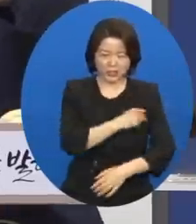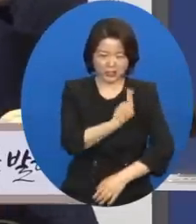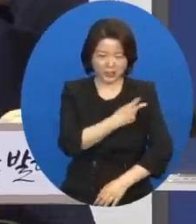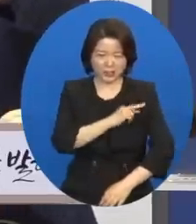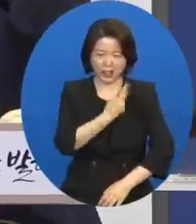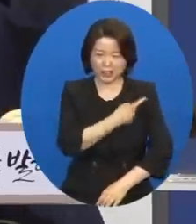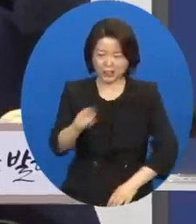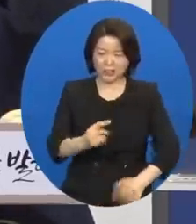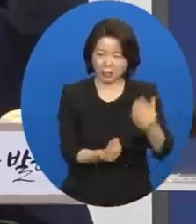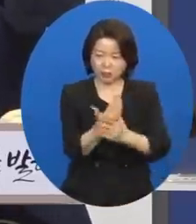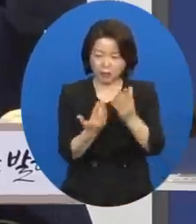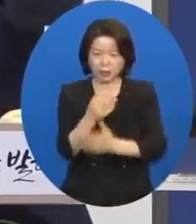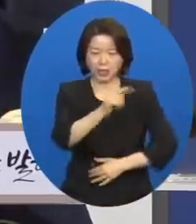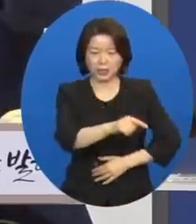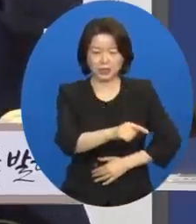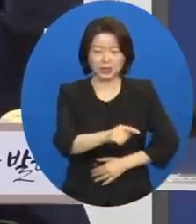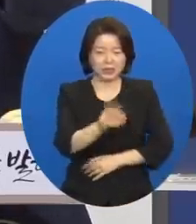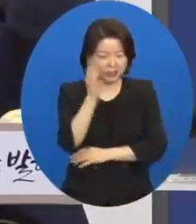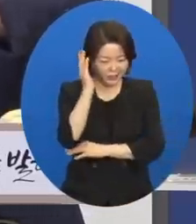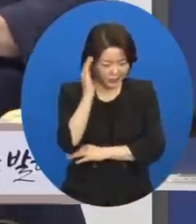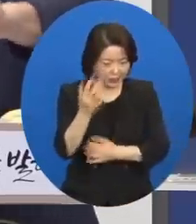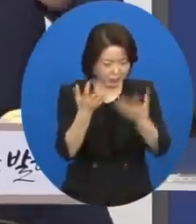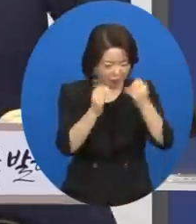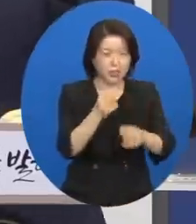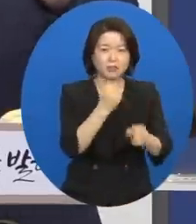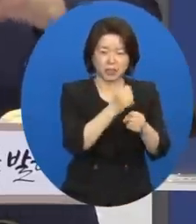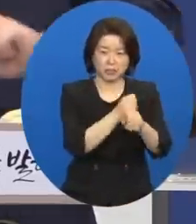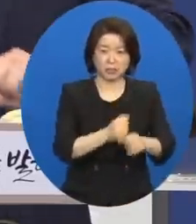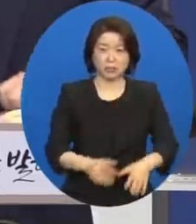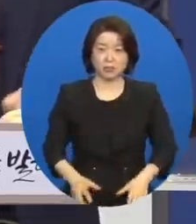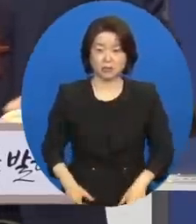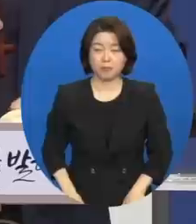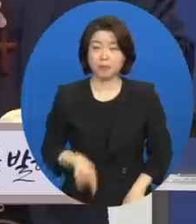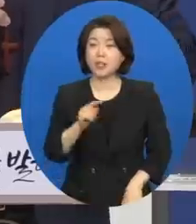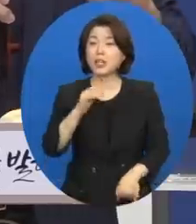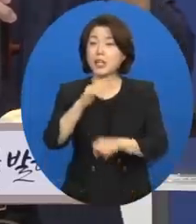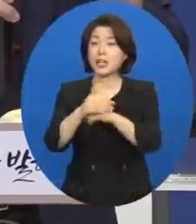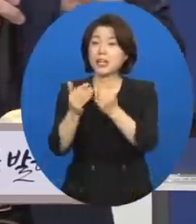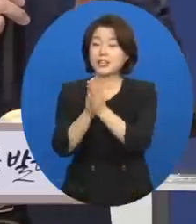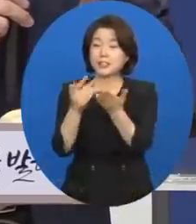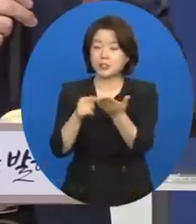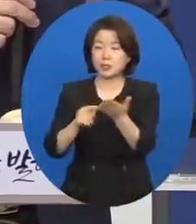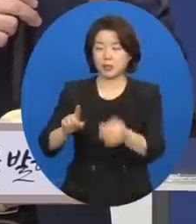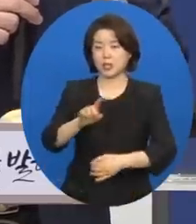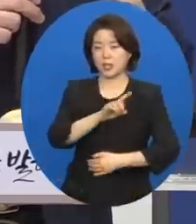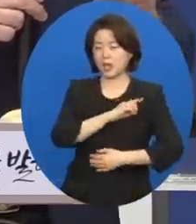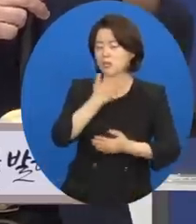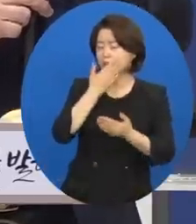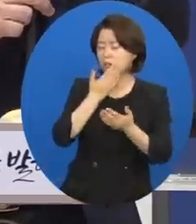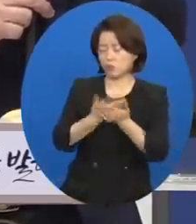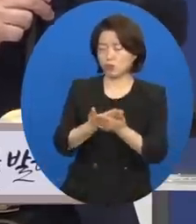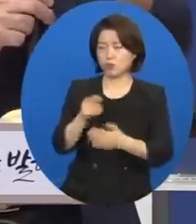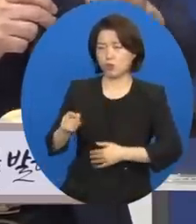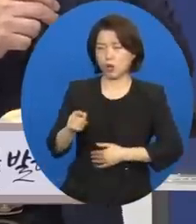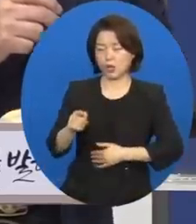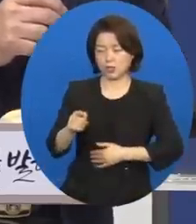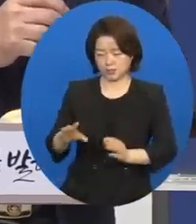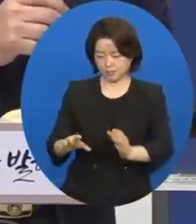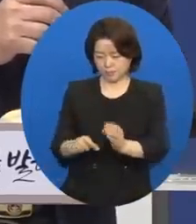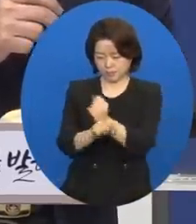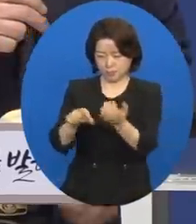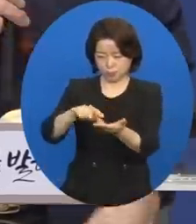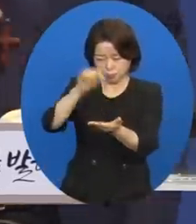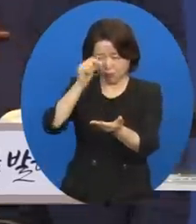이걸 가지고 별짓을 다 합니다. 사실은 이게 성경의 가장 중요한 아주 핵심